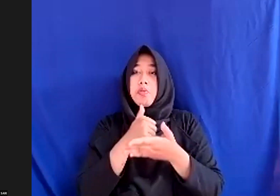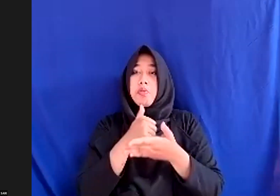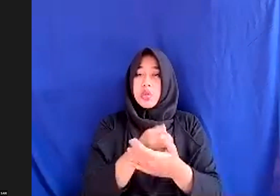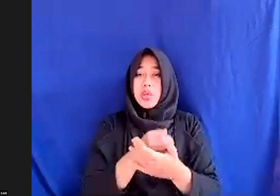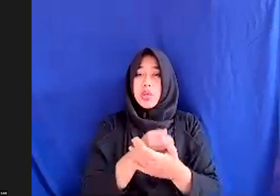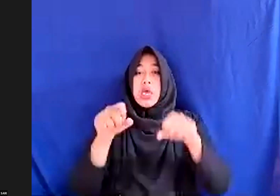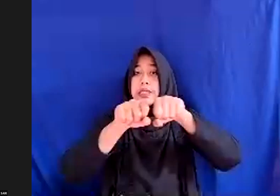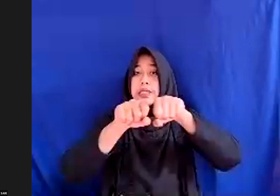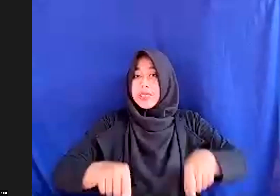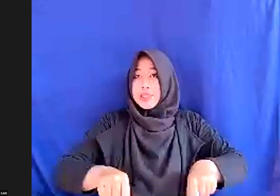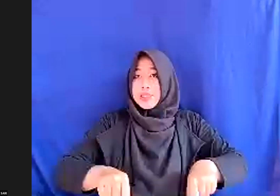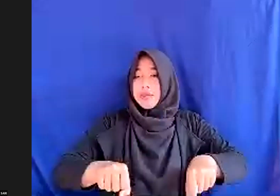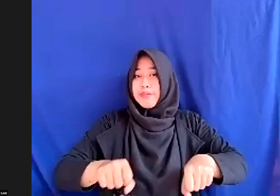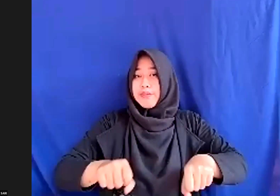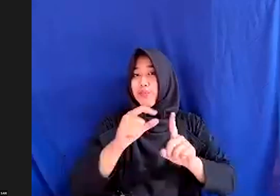produktif,